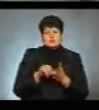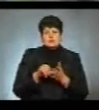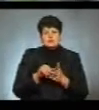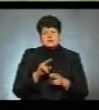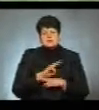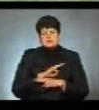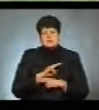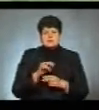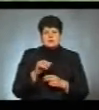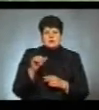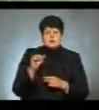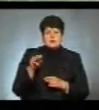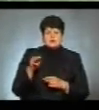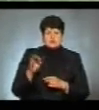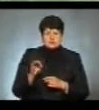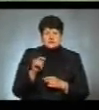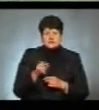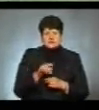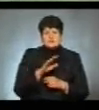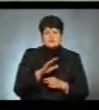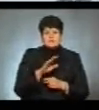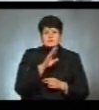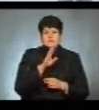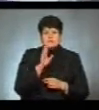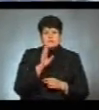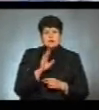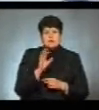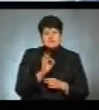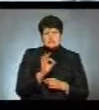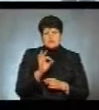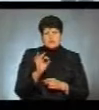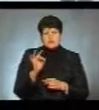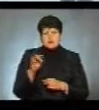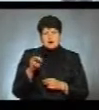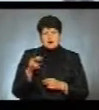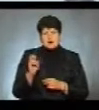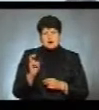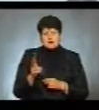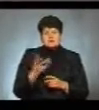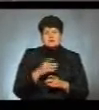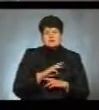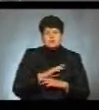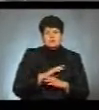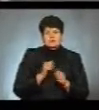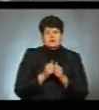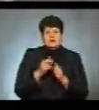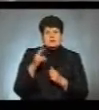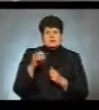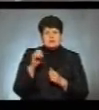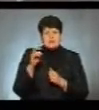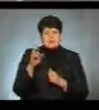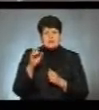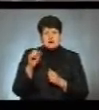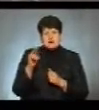міськради. Серед них Олександра Орляк, мати Олександра Орляка, який загинув у 2015 році під Дебальцевом.